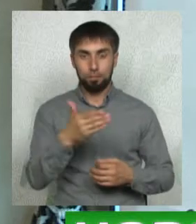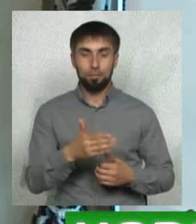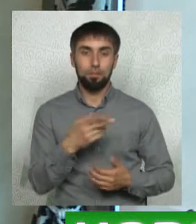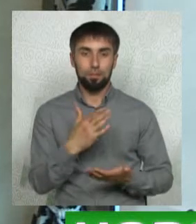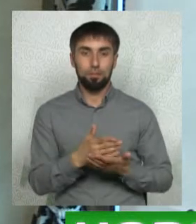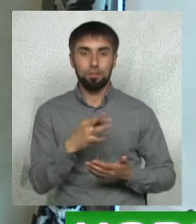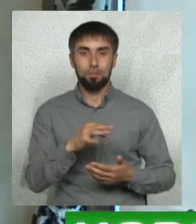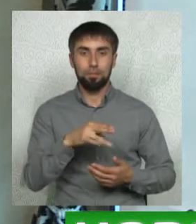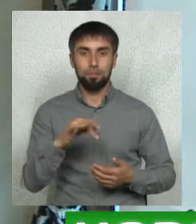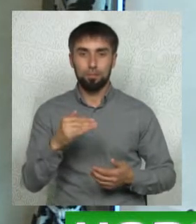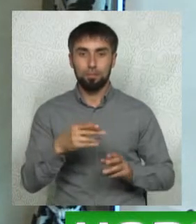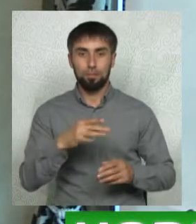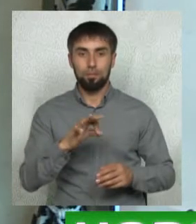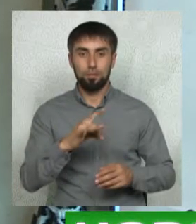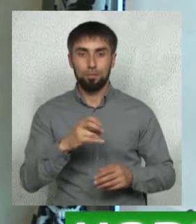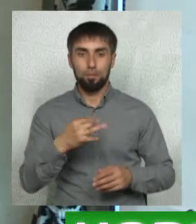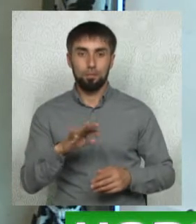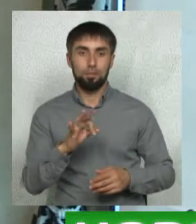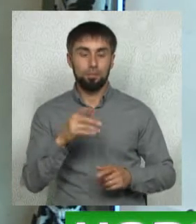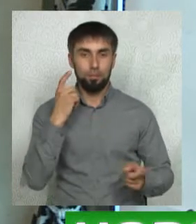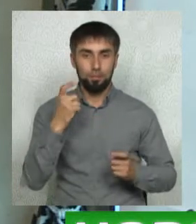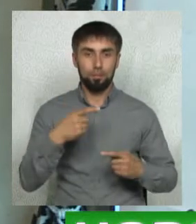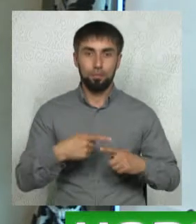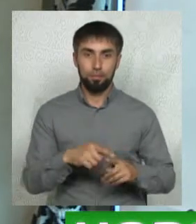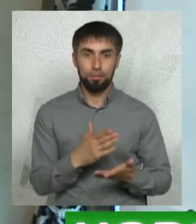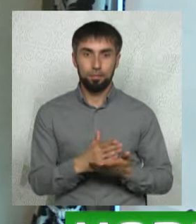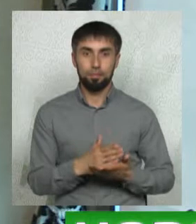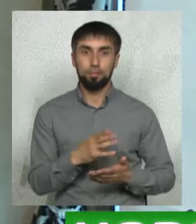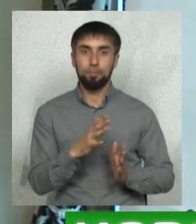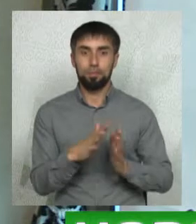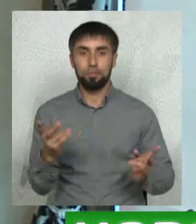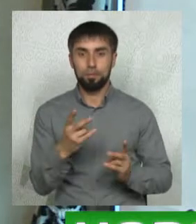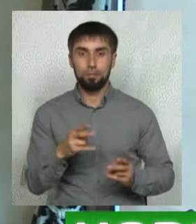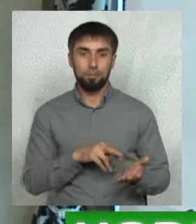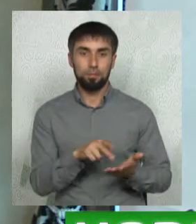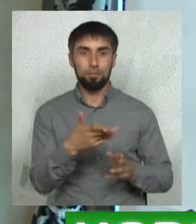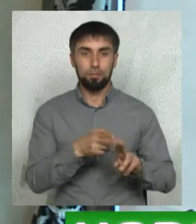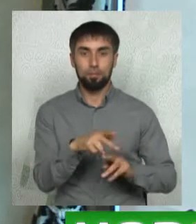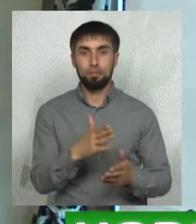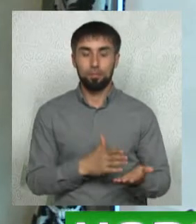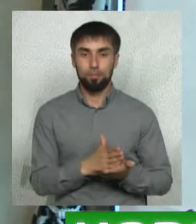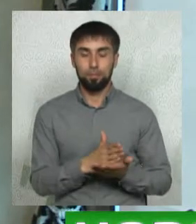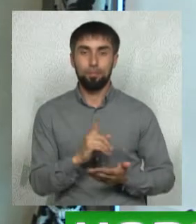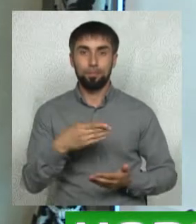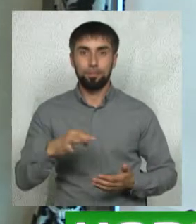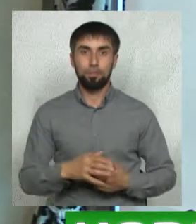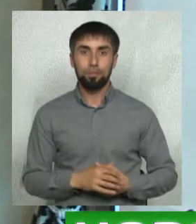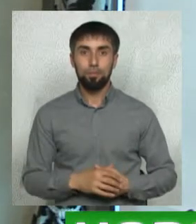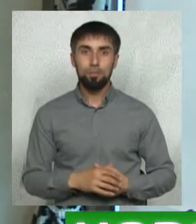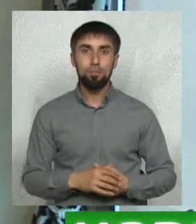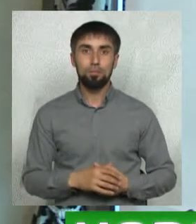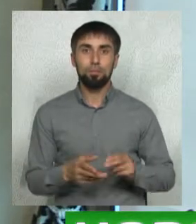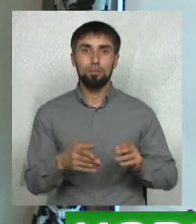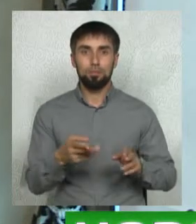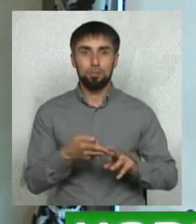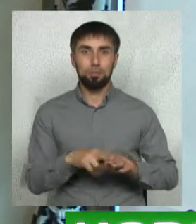по профориентации, есть проекты по информационным технологиям. То есть вот больше нужно идти уже в эти области, потому что это